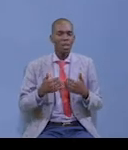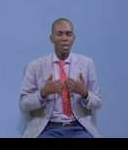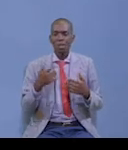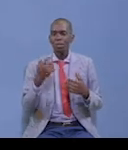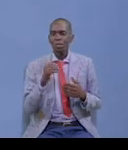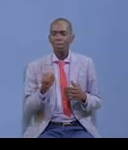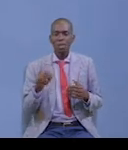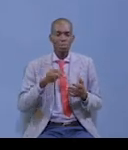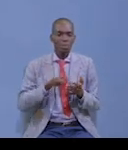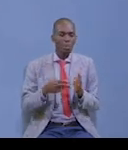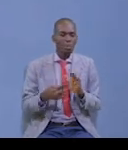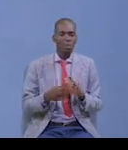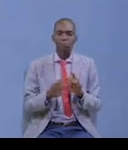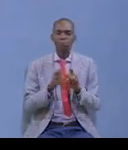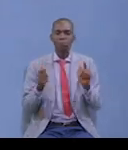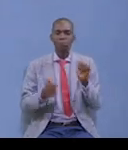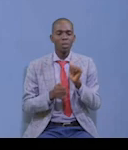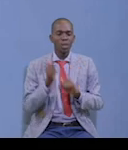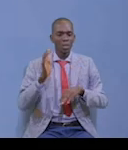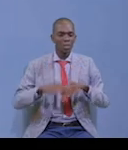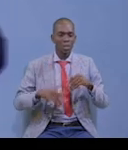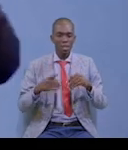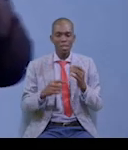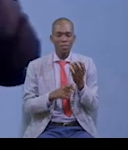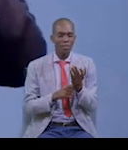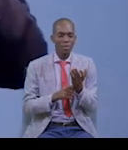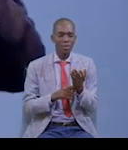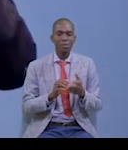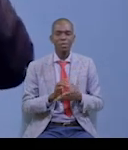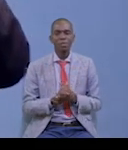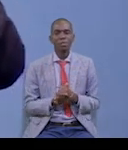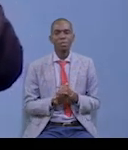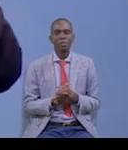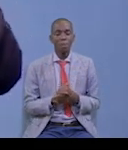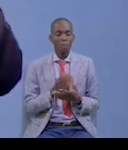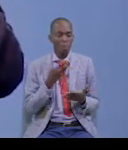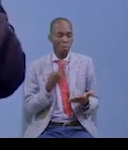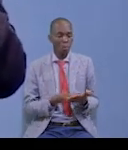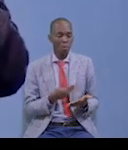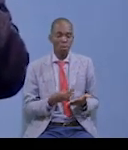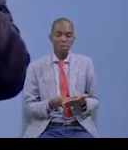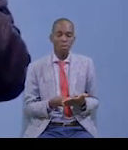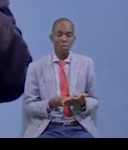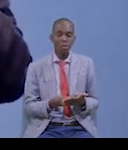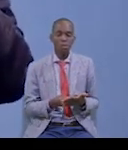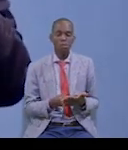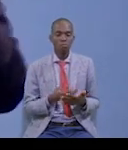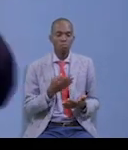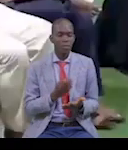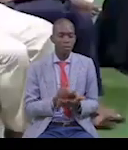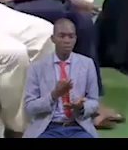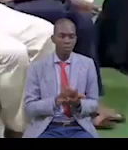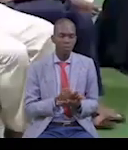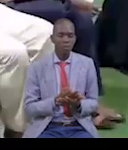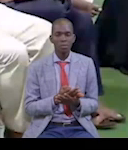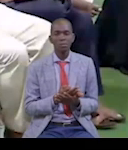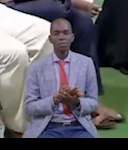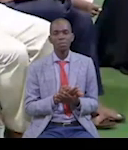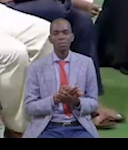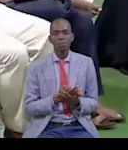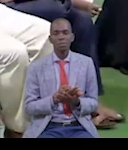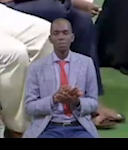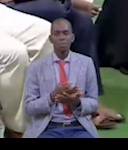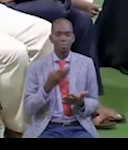than the flesh. కానీ శరీరం కంటే గొప్ప ఉద్దేశం నేను కలిగి ఉన్నాను. Money, ధనం, finance, ఆర్థికం,